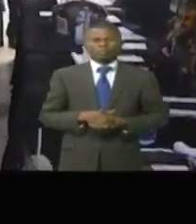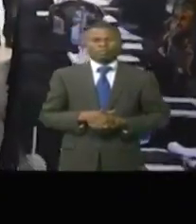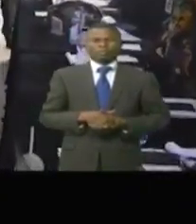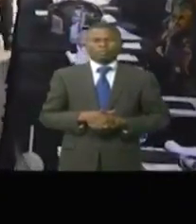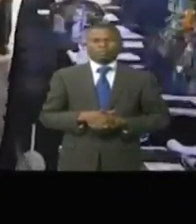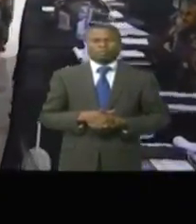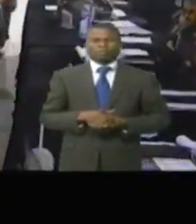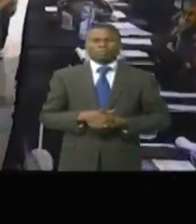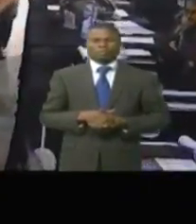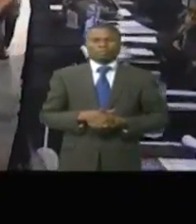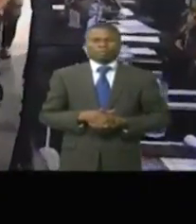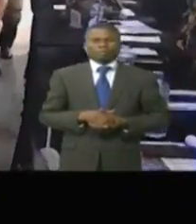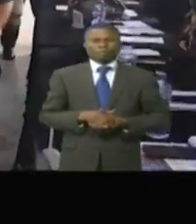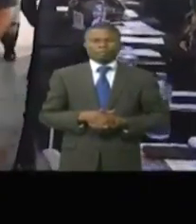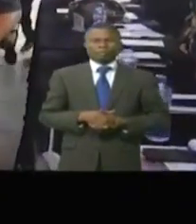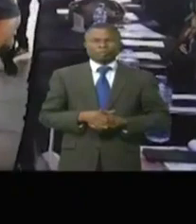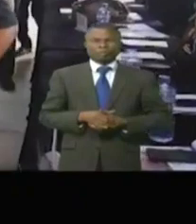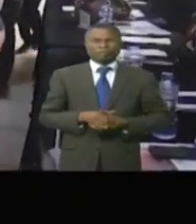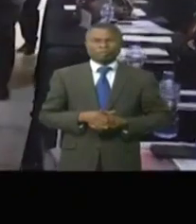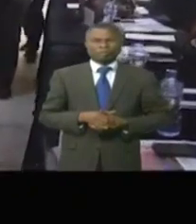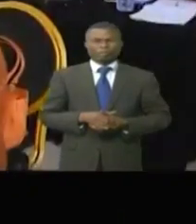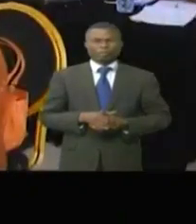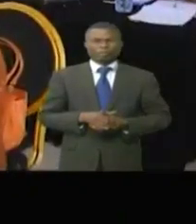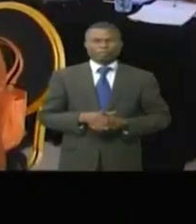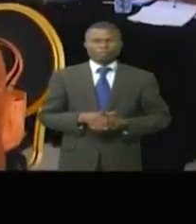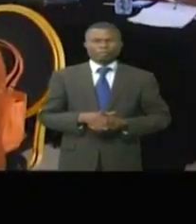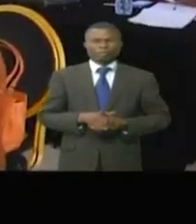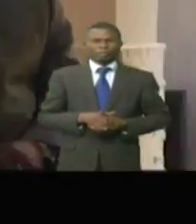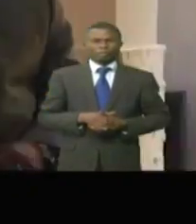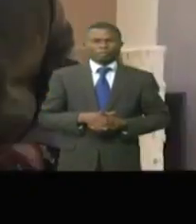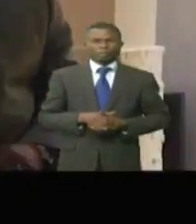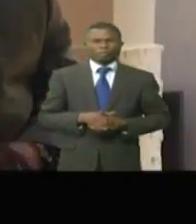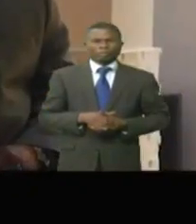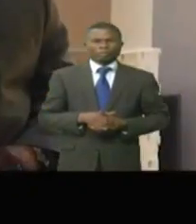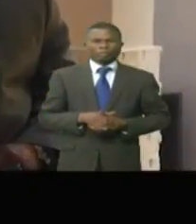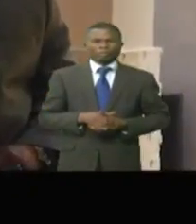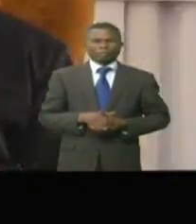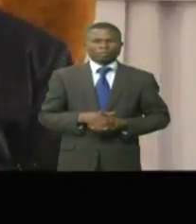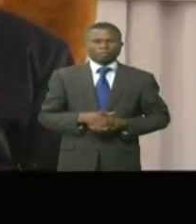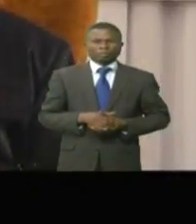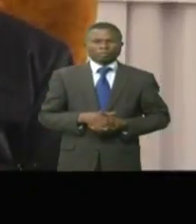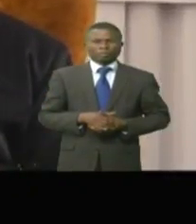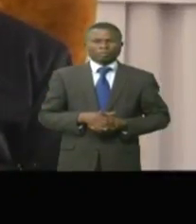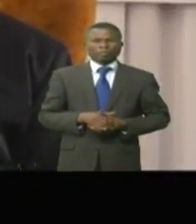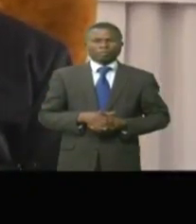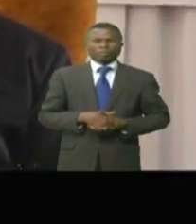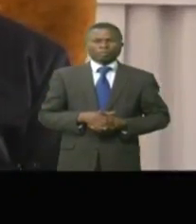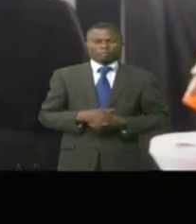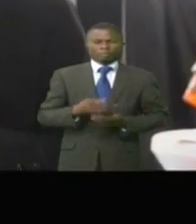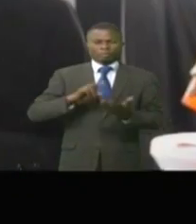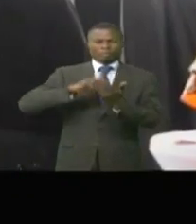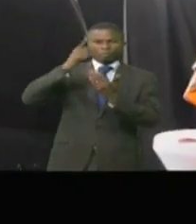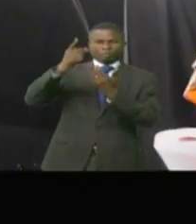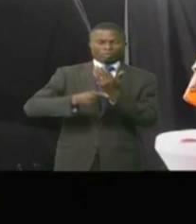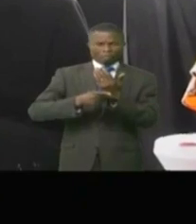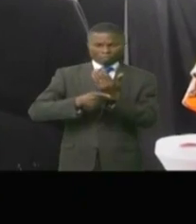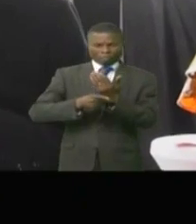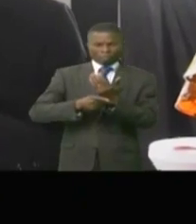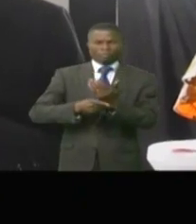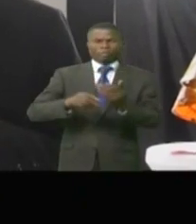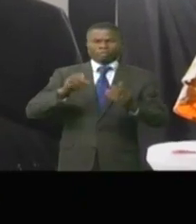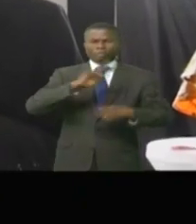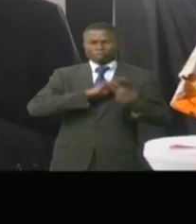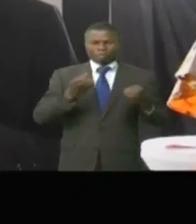pour l'ouverture de l'atelier de validation de la stratégie nationale de réduction des risques des catastrophes, car les ambitions de développement de la RDC pour